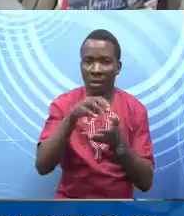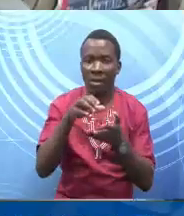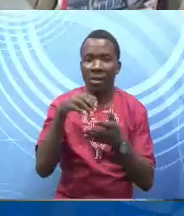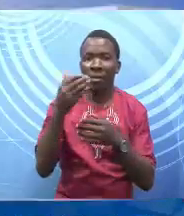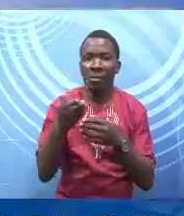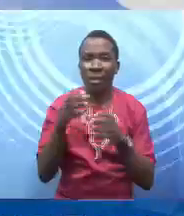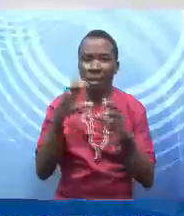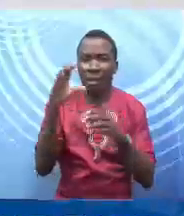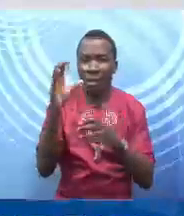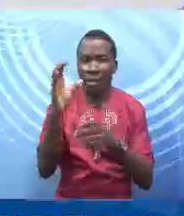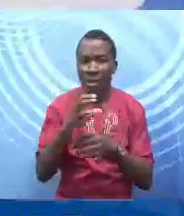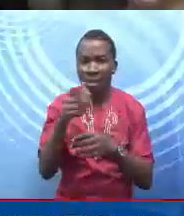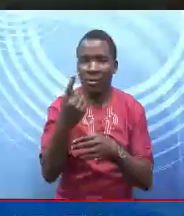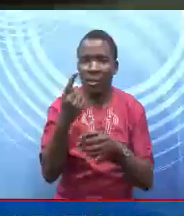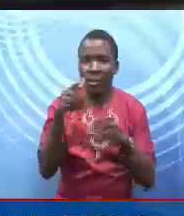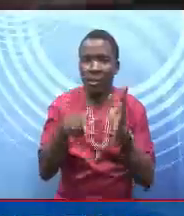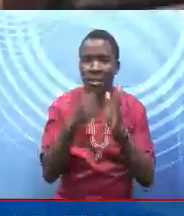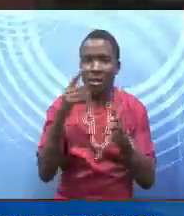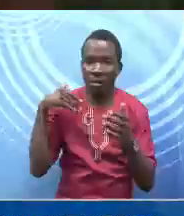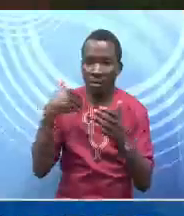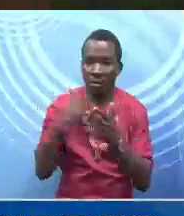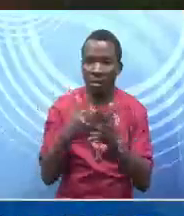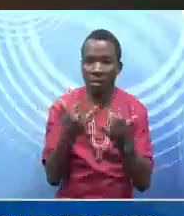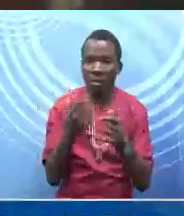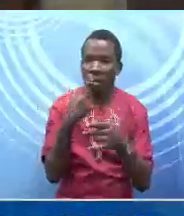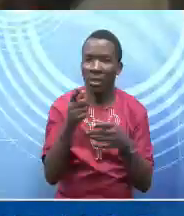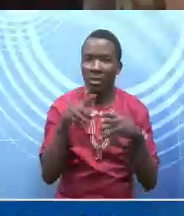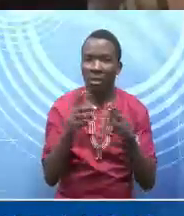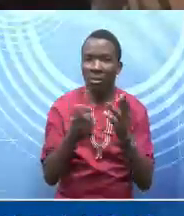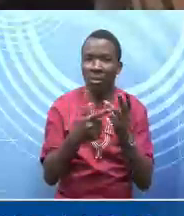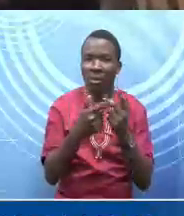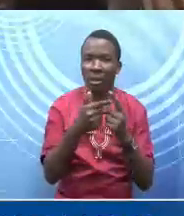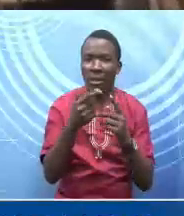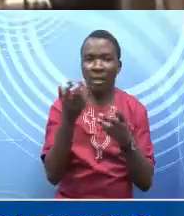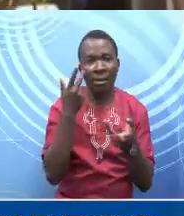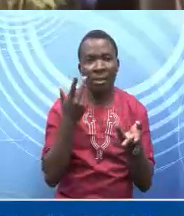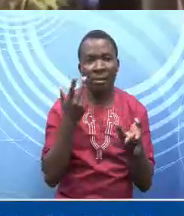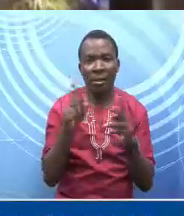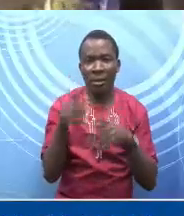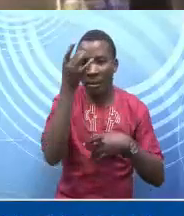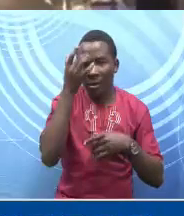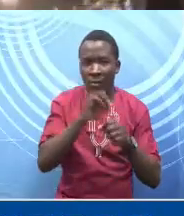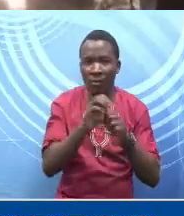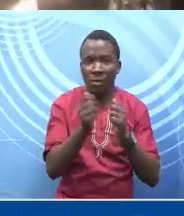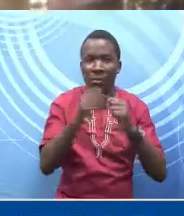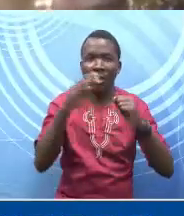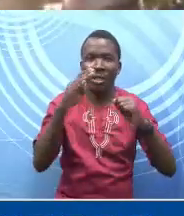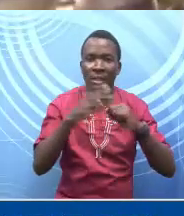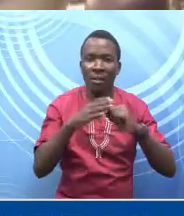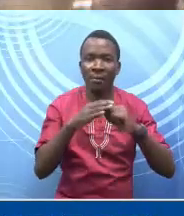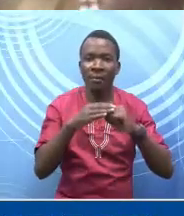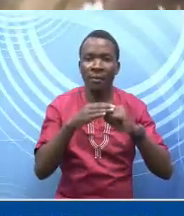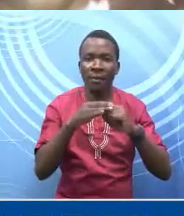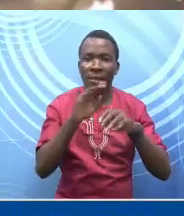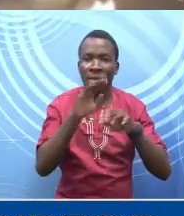ryatsinze. Kugeza kuri ubu ngubu reka tubabwire uko mibare ihagaze y'abantu bamaze kwandura icyorezo cya